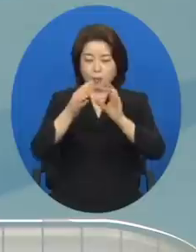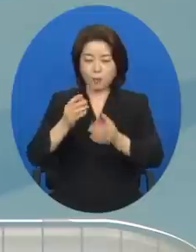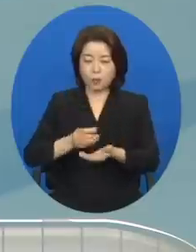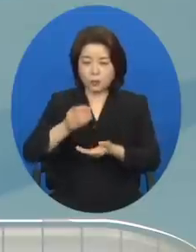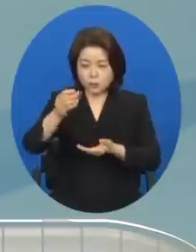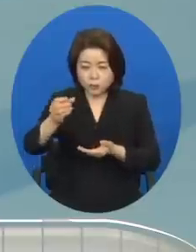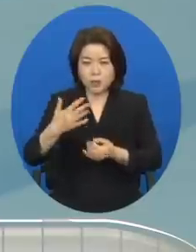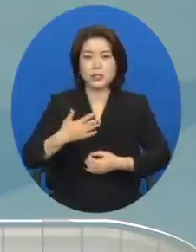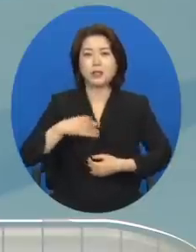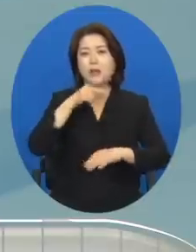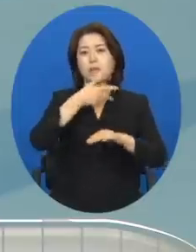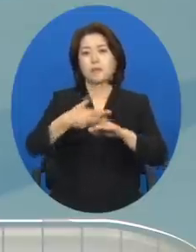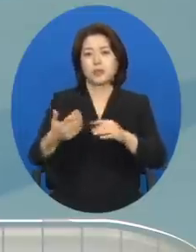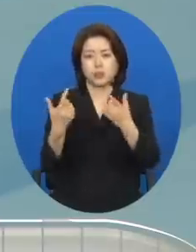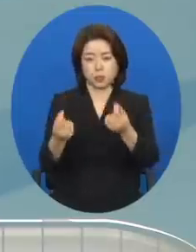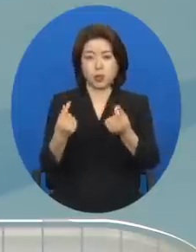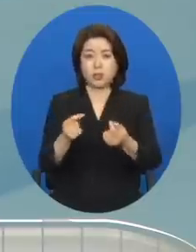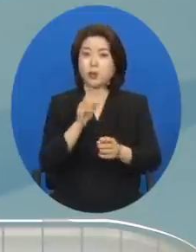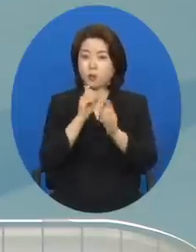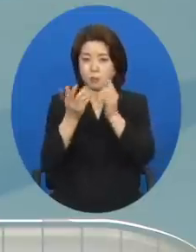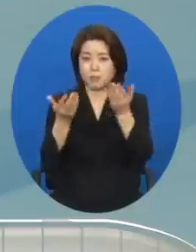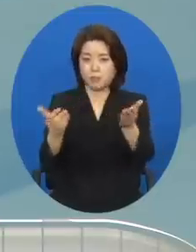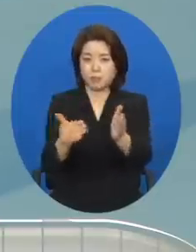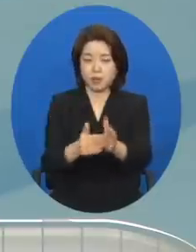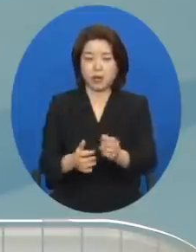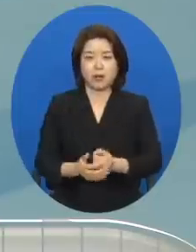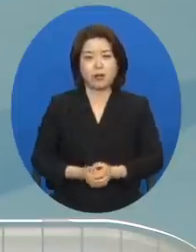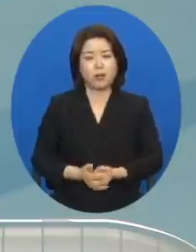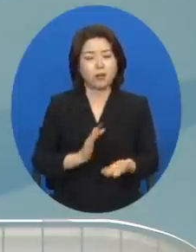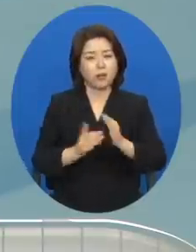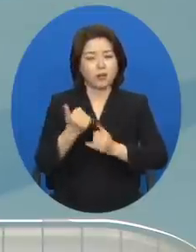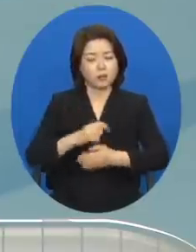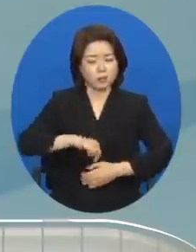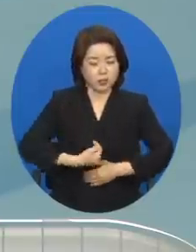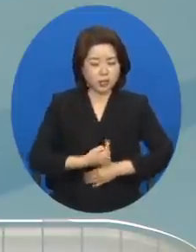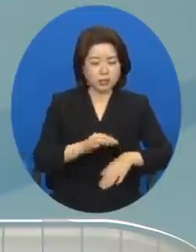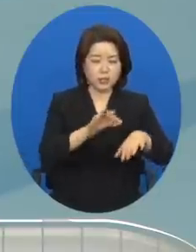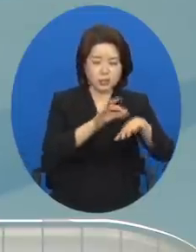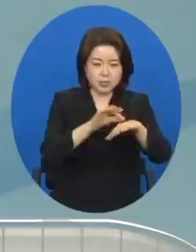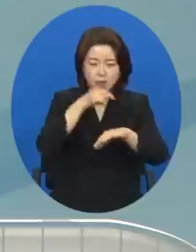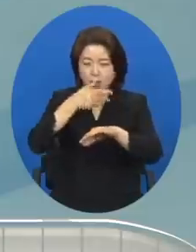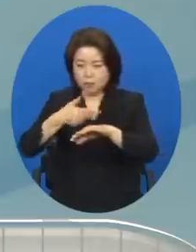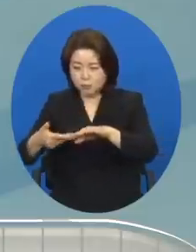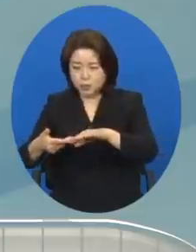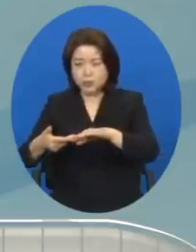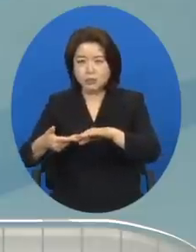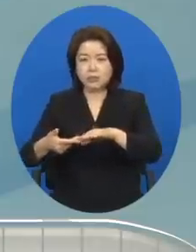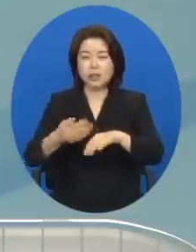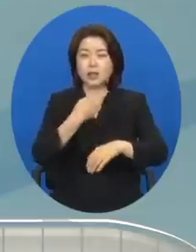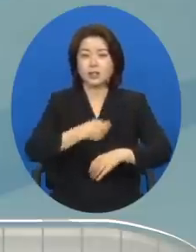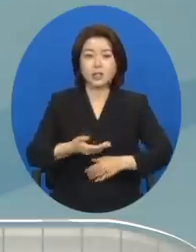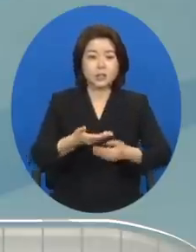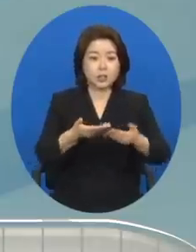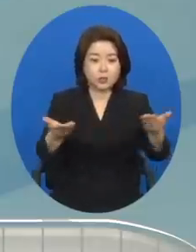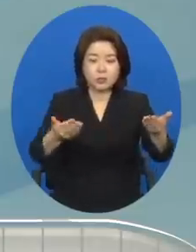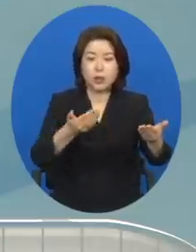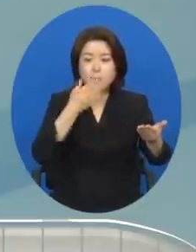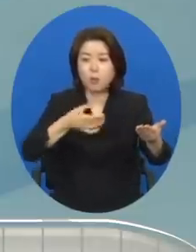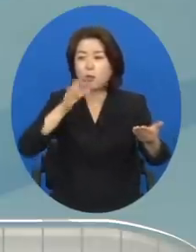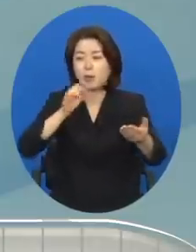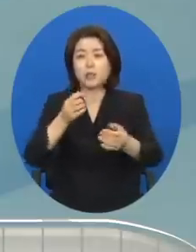내 피니 그러셨어요. 그러니까 예수님의 당신의 살과 피를 제자들에게 먹고 마시게 했다는